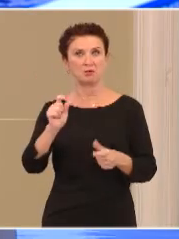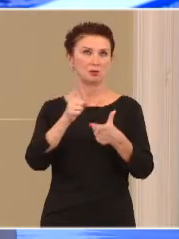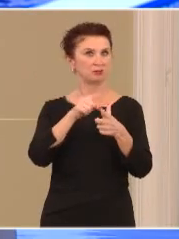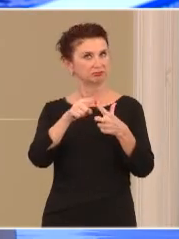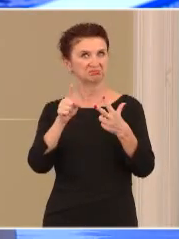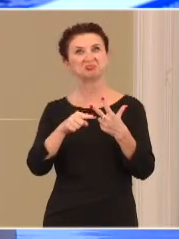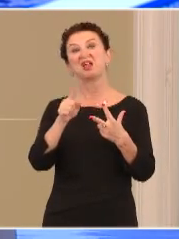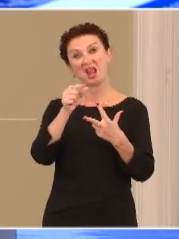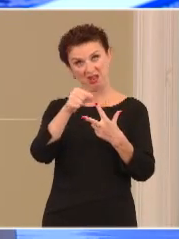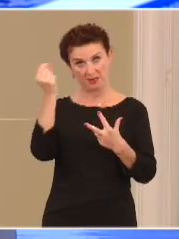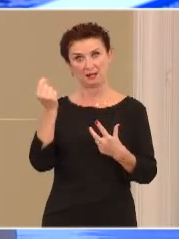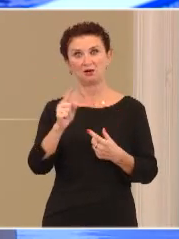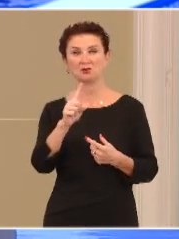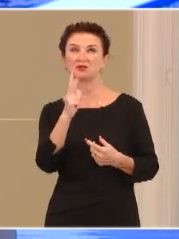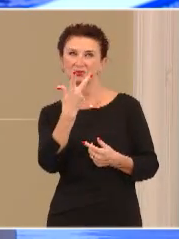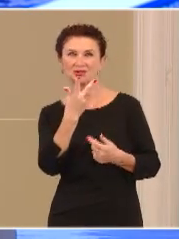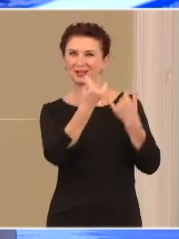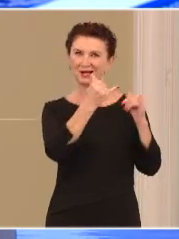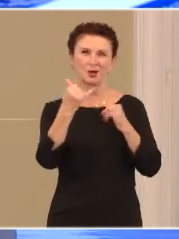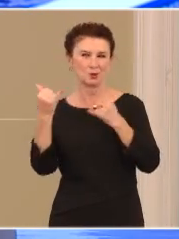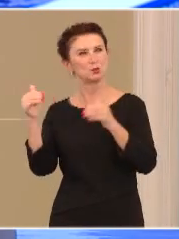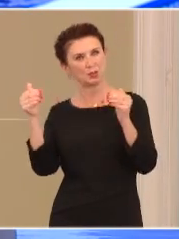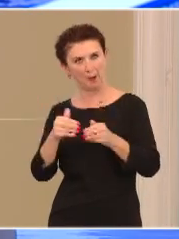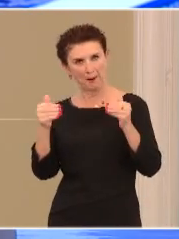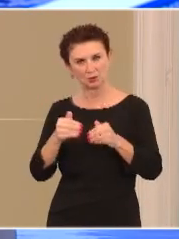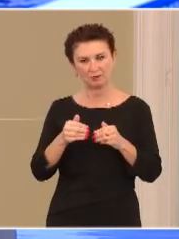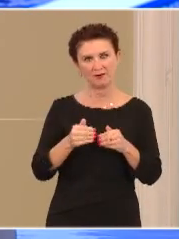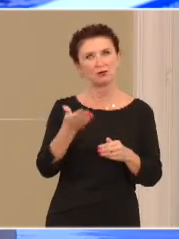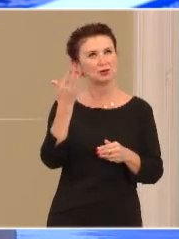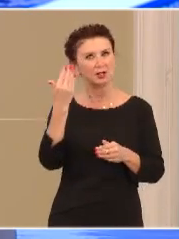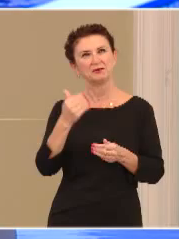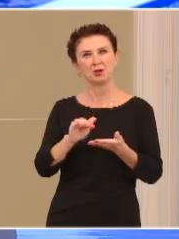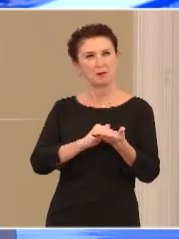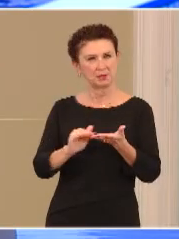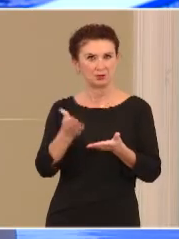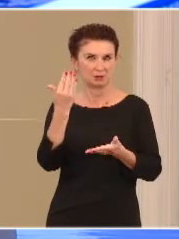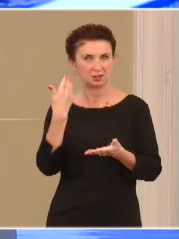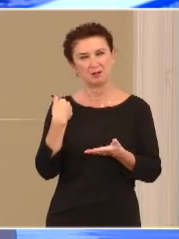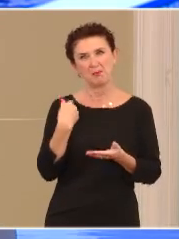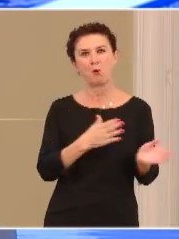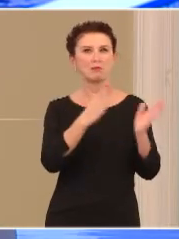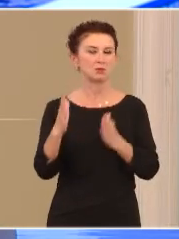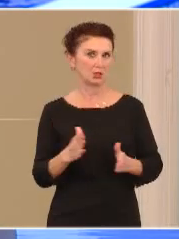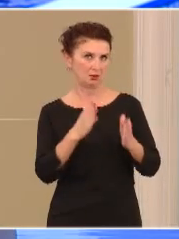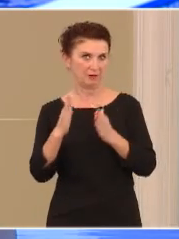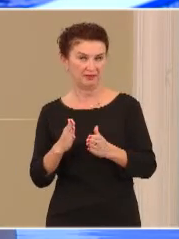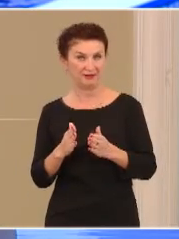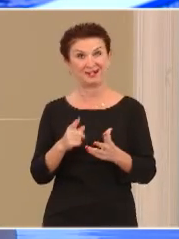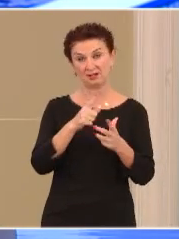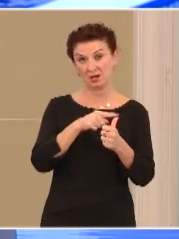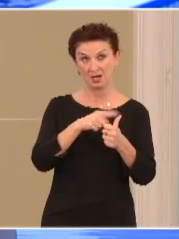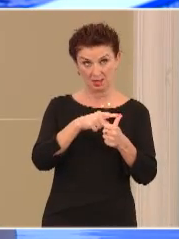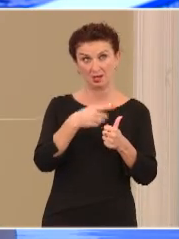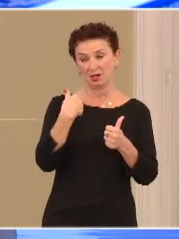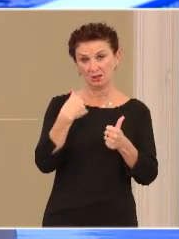był przygotowany od kilku miesięcy. Jednym z nich był udział bezpośrednio